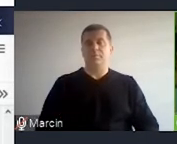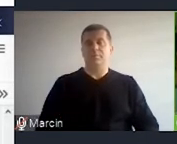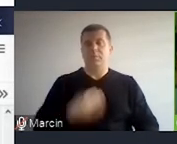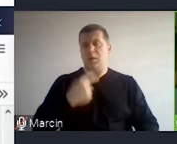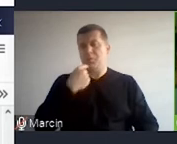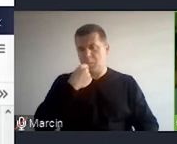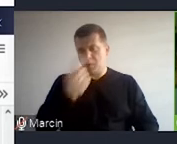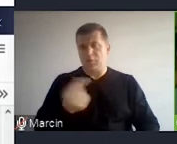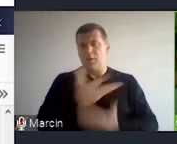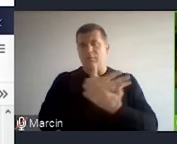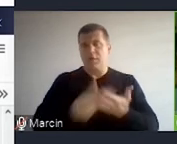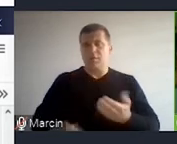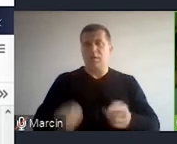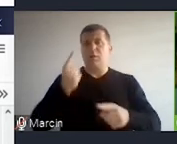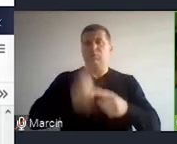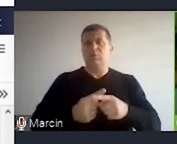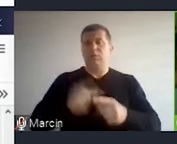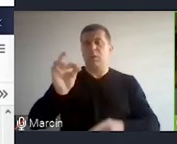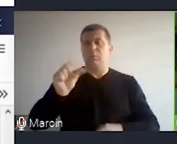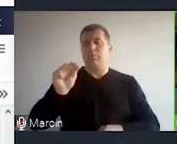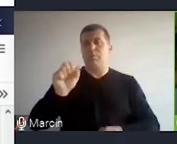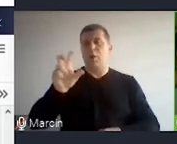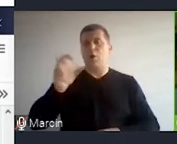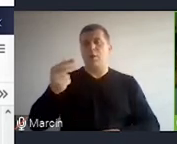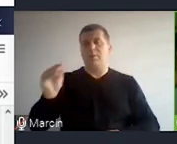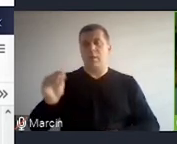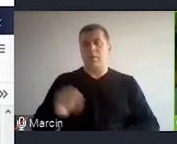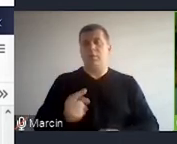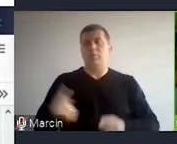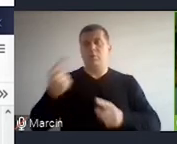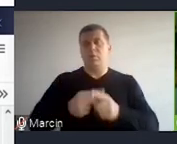Powiedziałem o tym, że wynagrodzenie plus pochodne, do tego